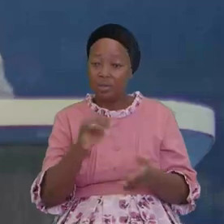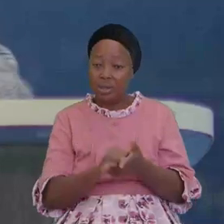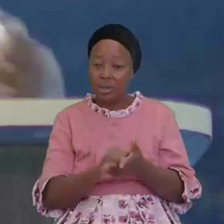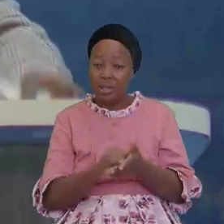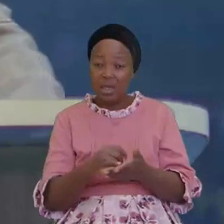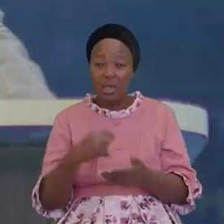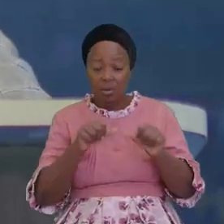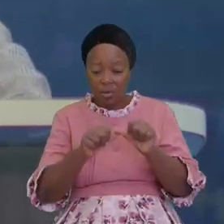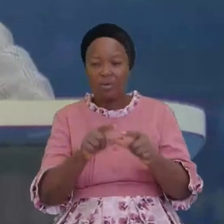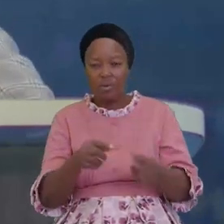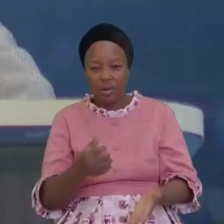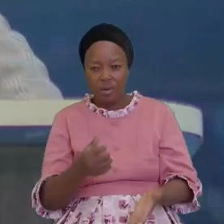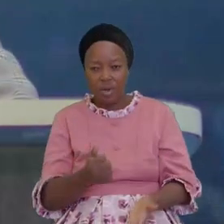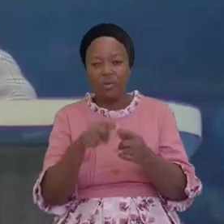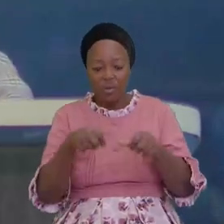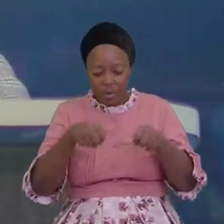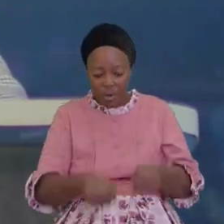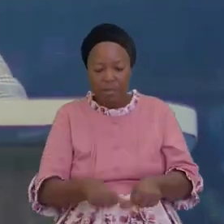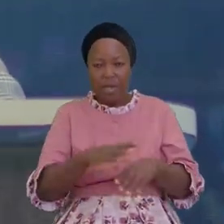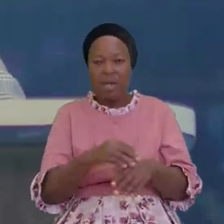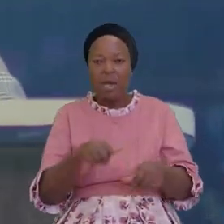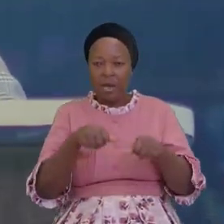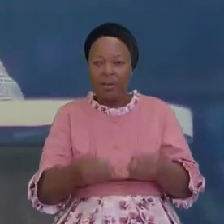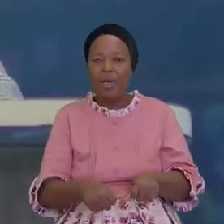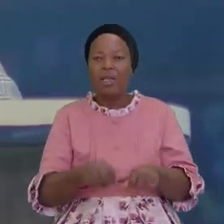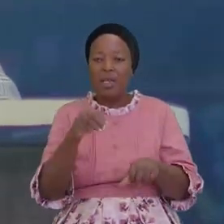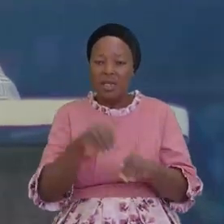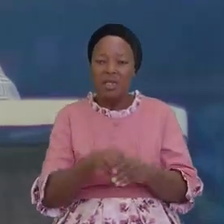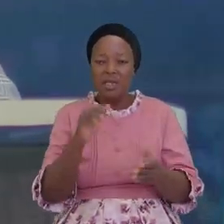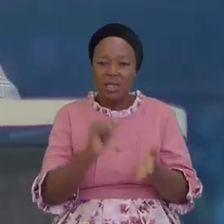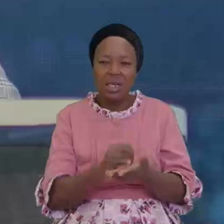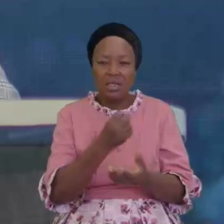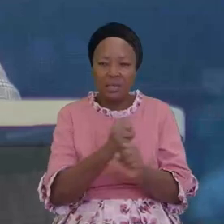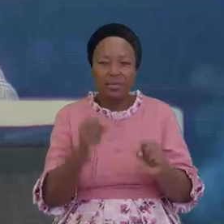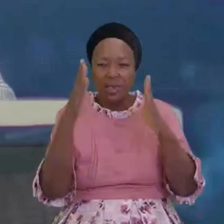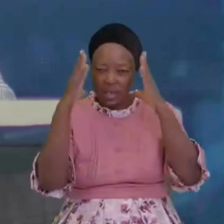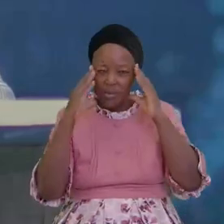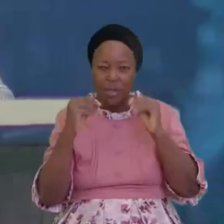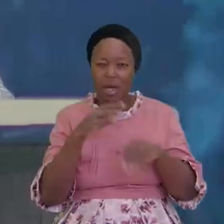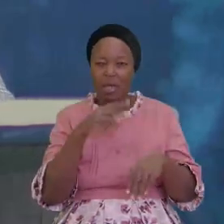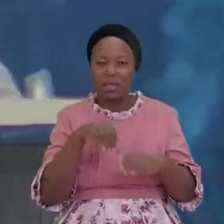Ils vont t'aider à prendre les noms. Nous allons continuer à vous aider